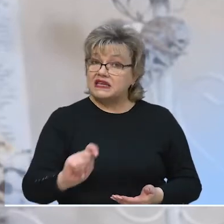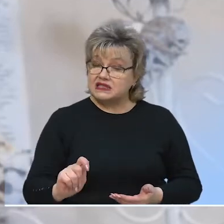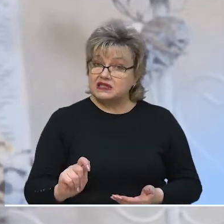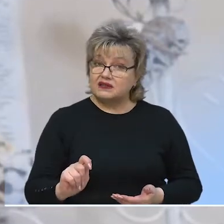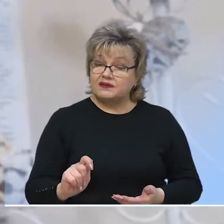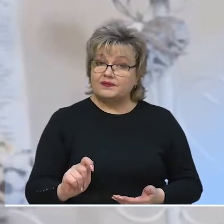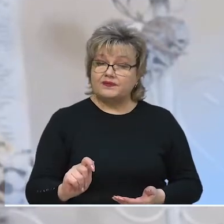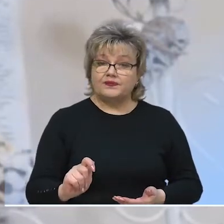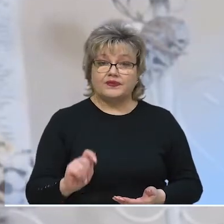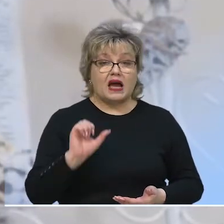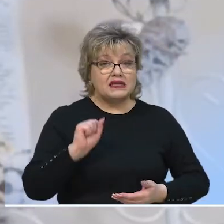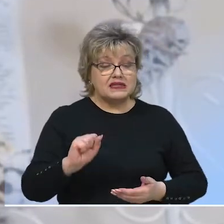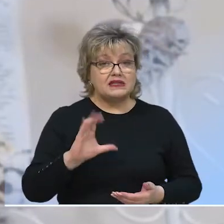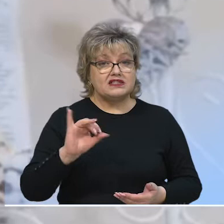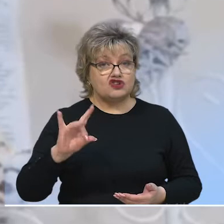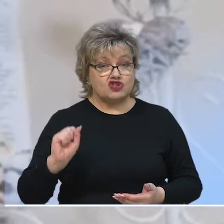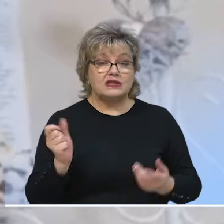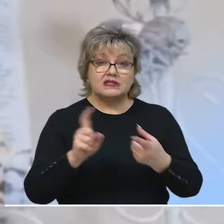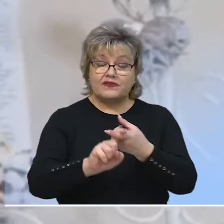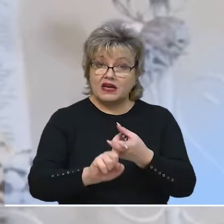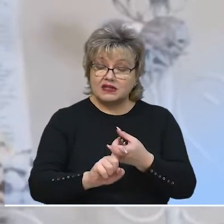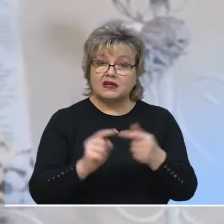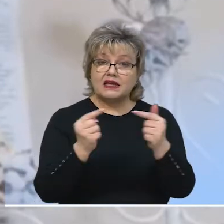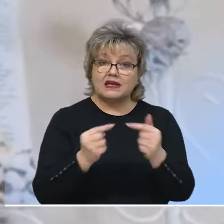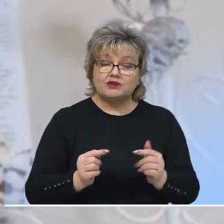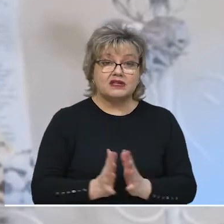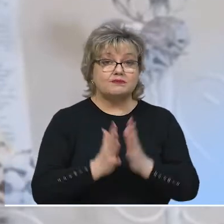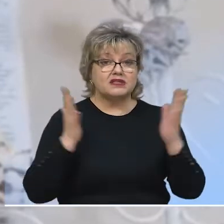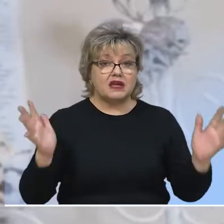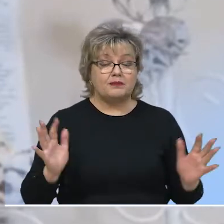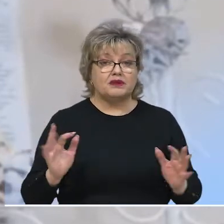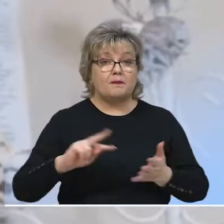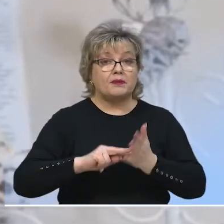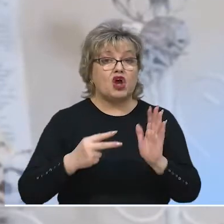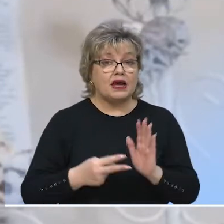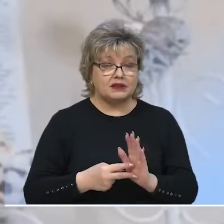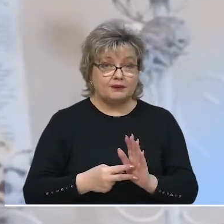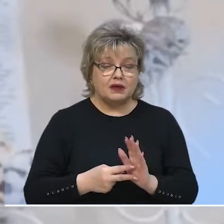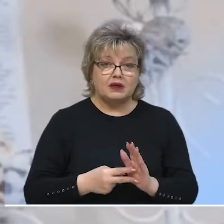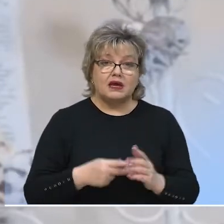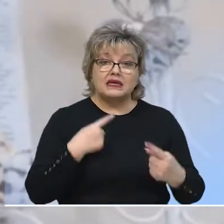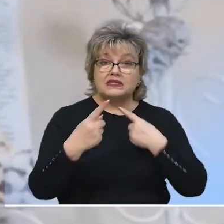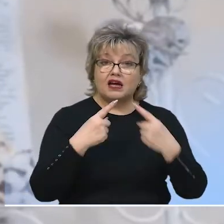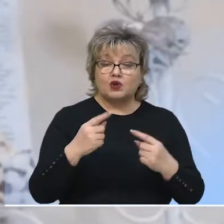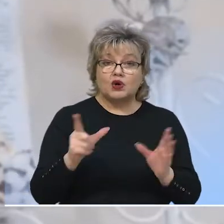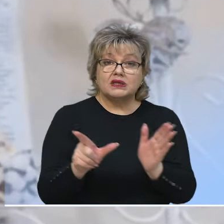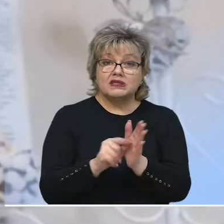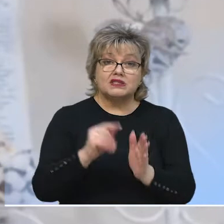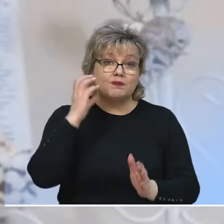Приезд Александра и Сержа связан именно с масштабным международным проектом «Диалог с